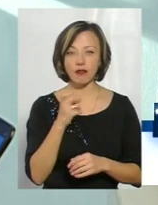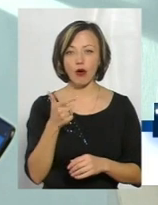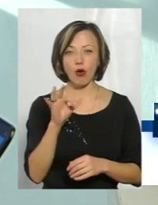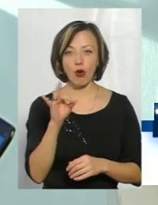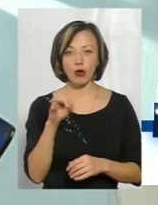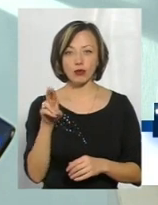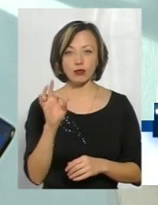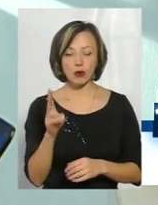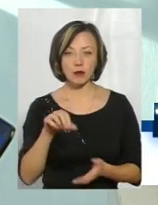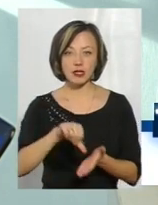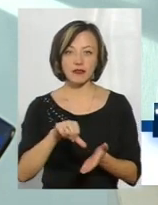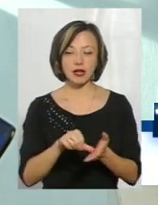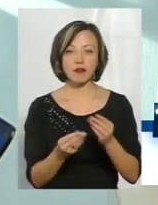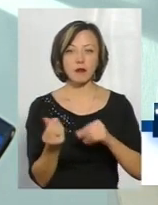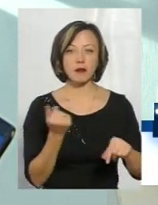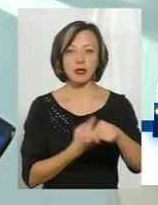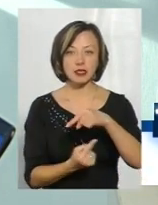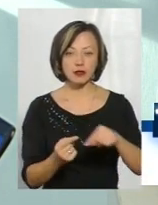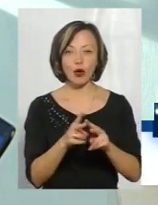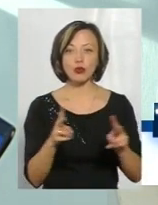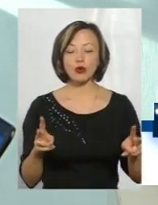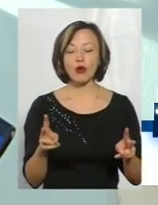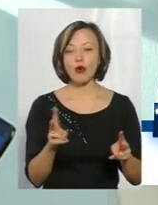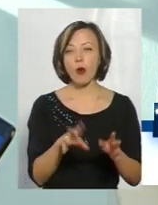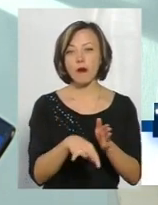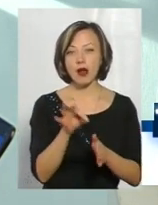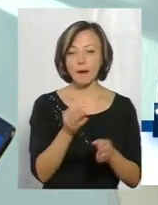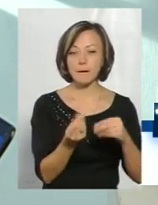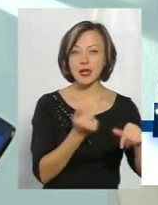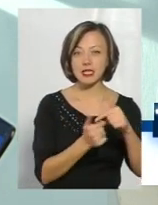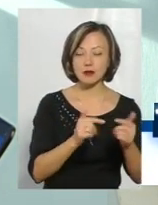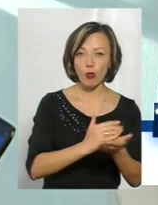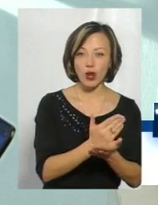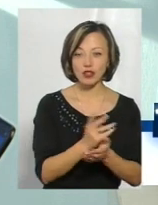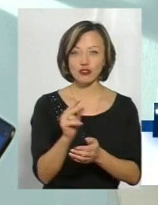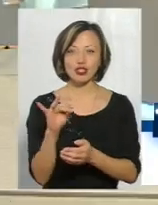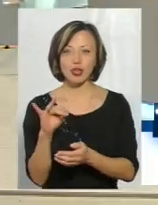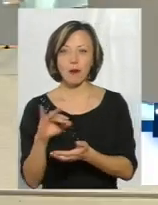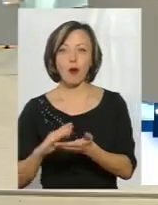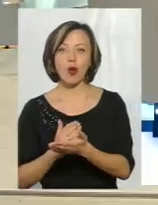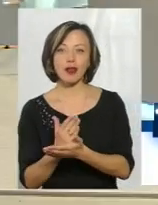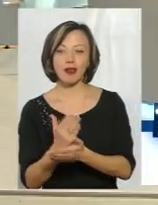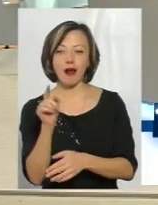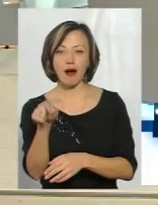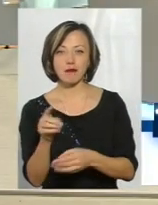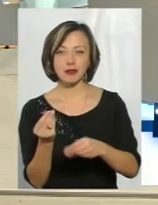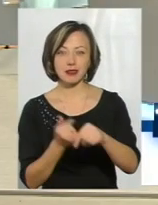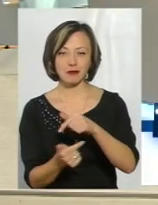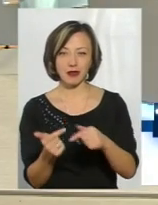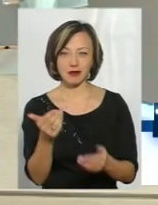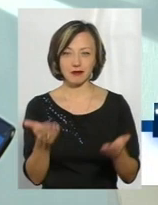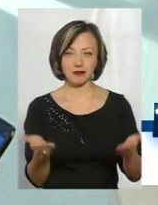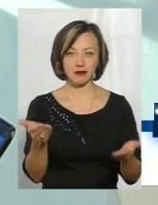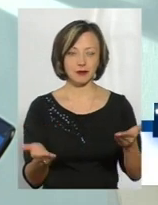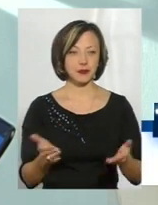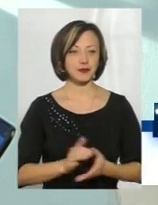бачимо представників бізнесу. Хто кого обирає? Бізнес-політику чи політика-бізнесмена? Ну, тут потрібно дивитися